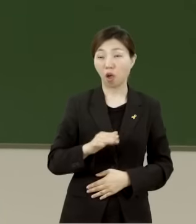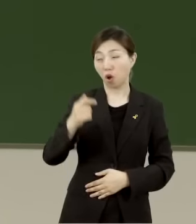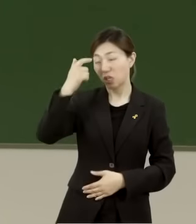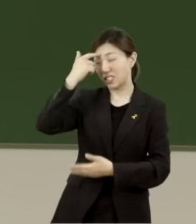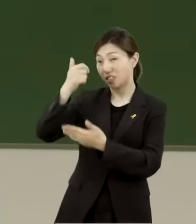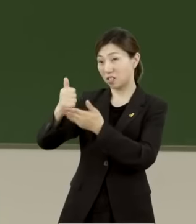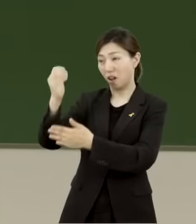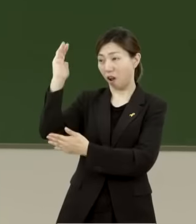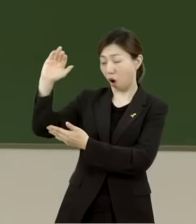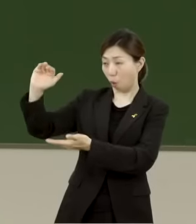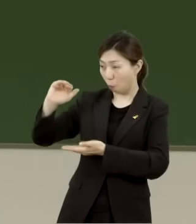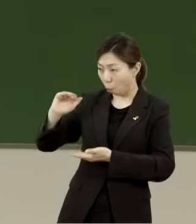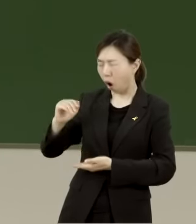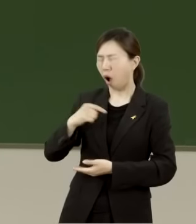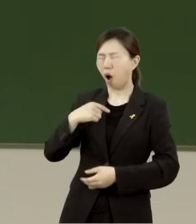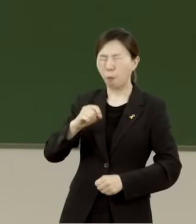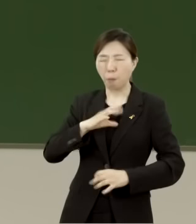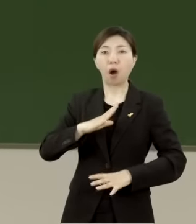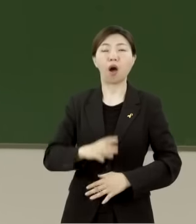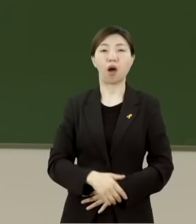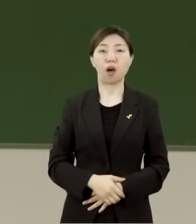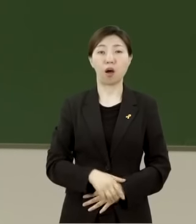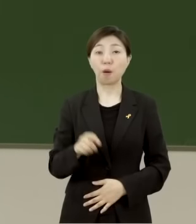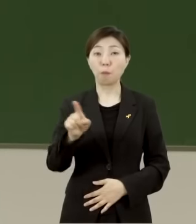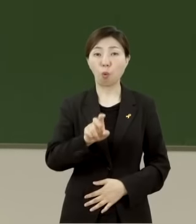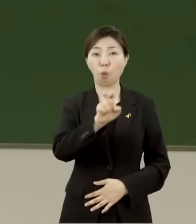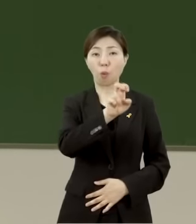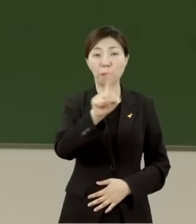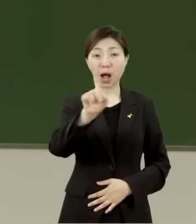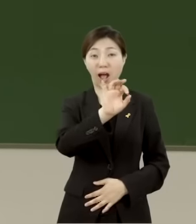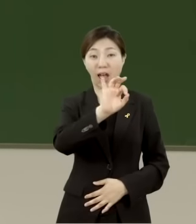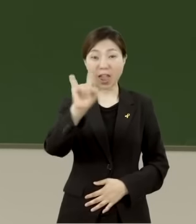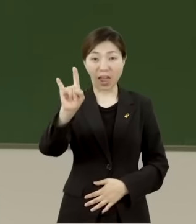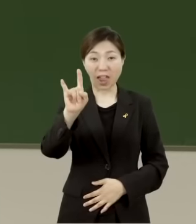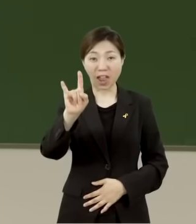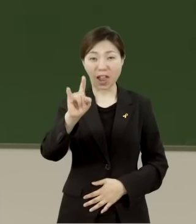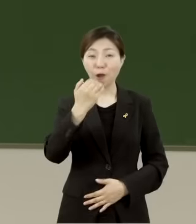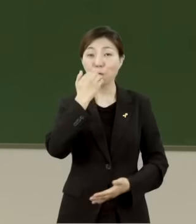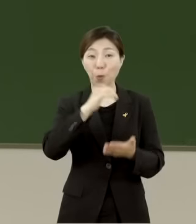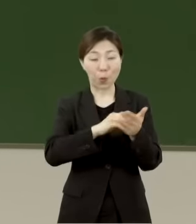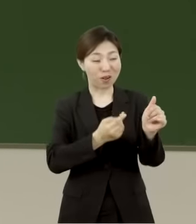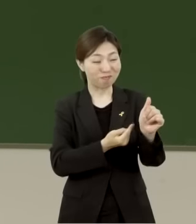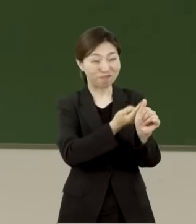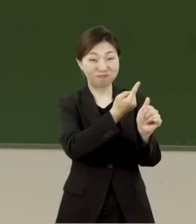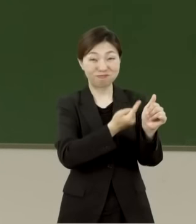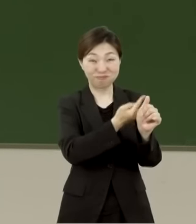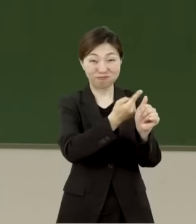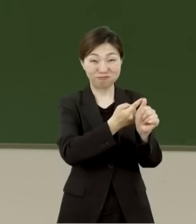그 마 관세 보살님 어 마불 조각상을